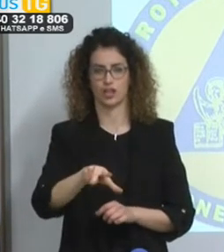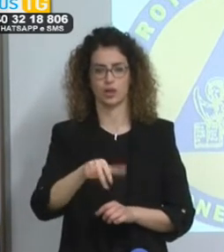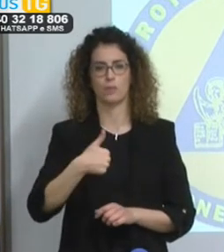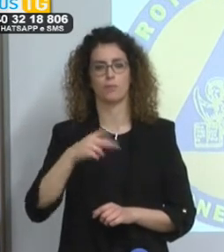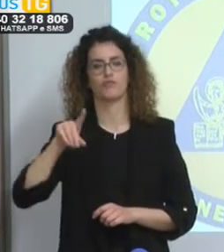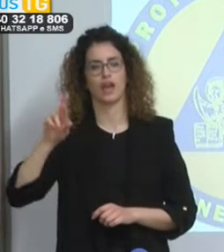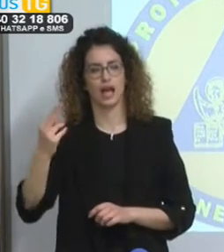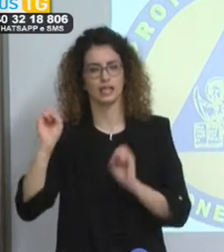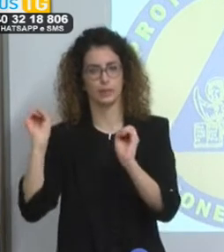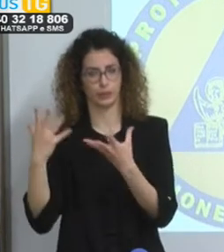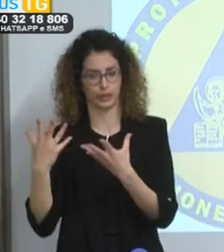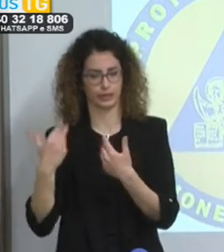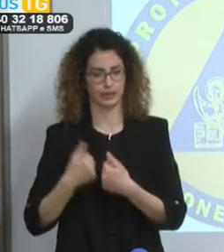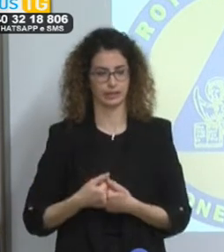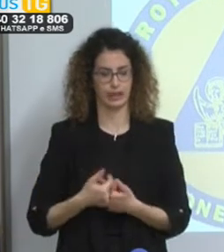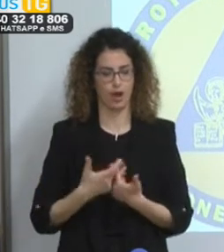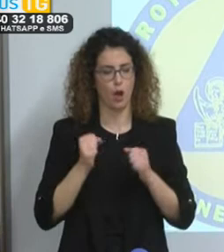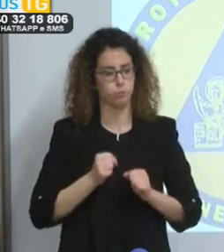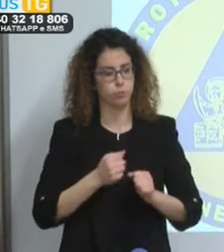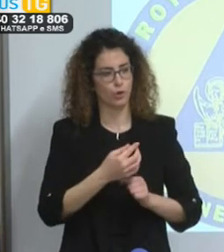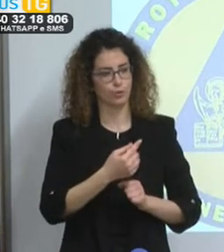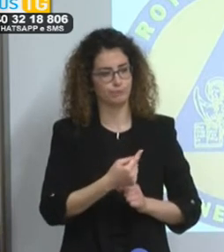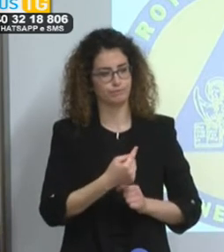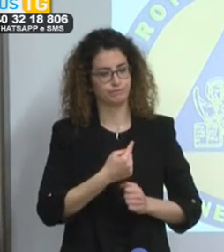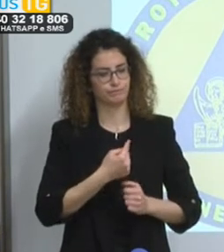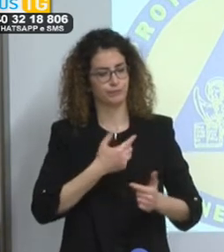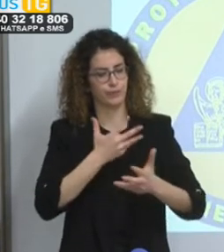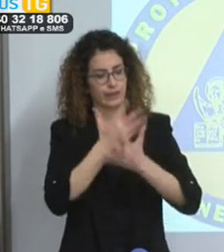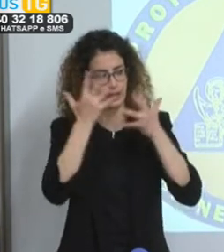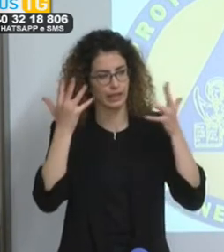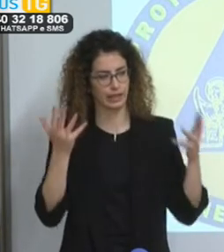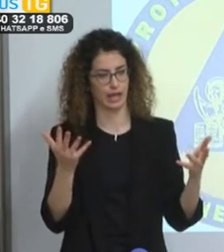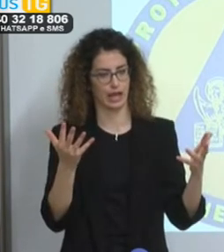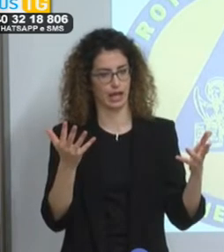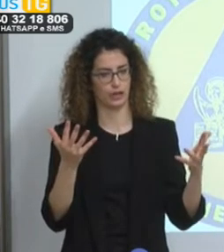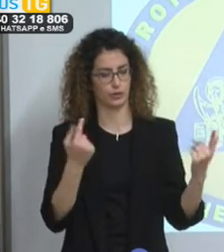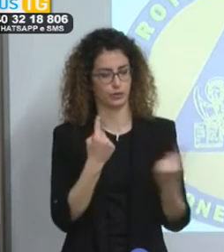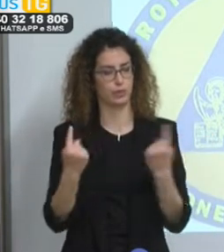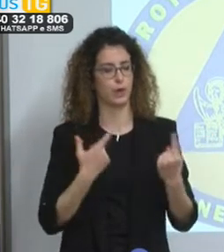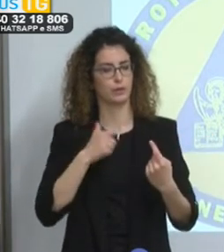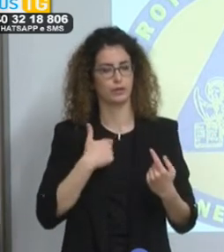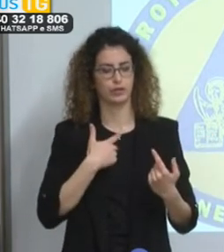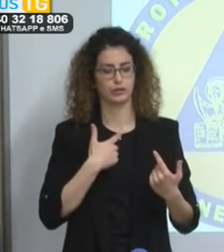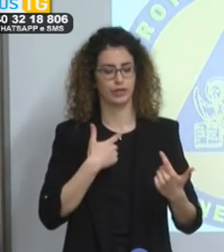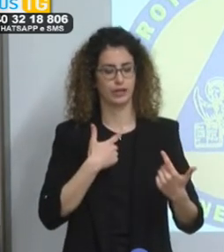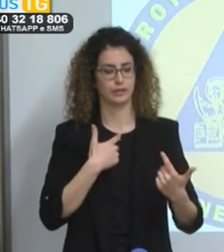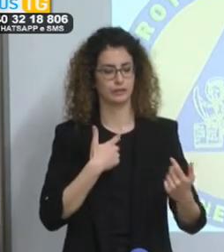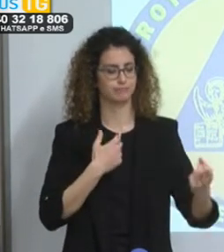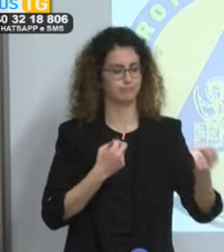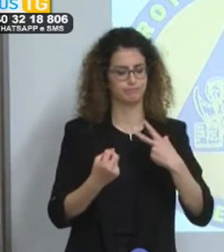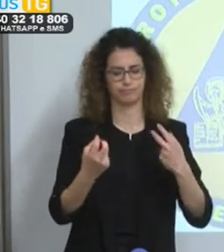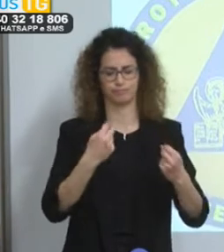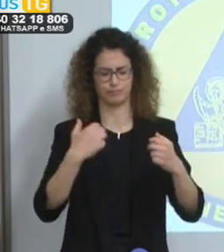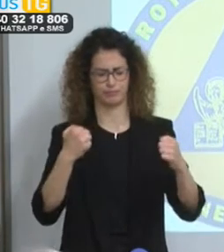Moderna. Ci chiarisce la situazione, perché qua sono una serie di messaggi tra di loro contraddittori che aumentano l'ansia della